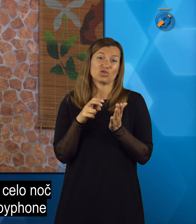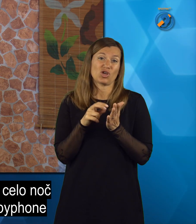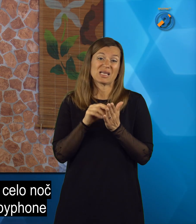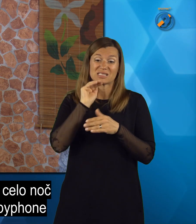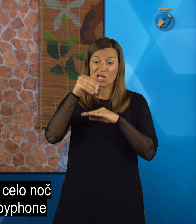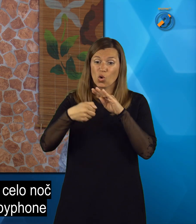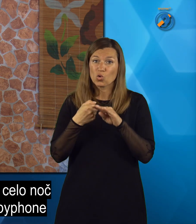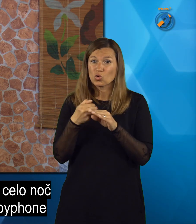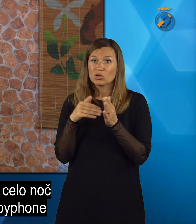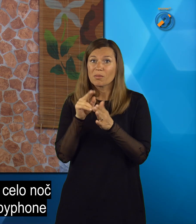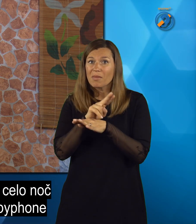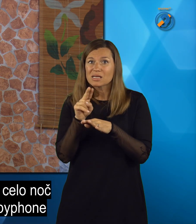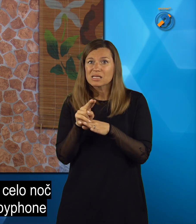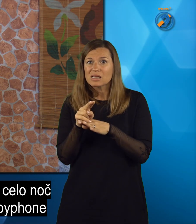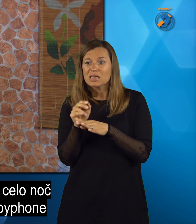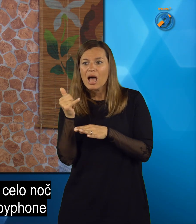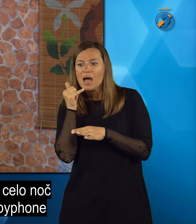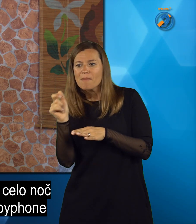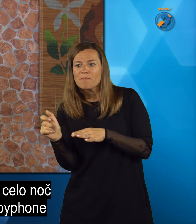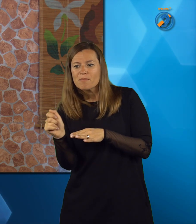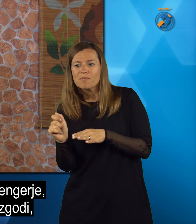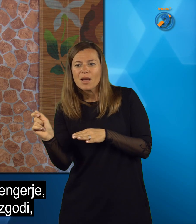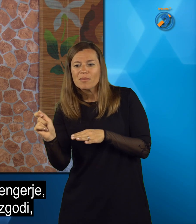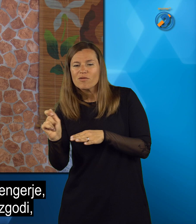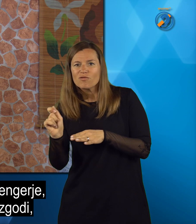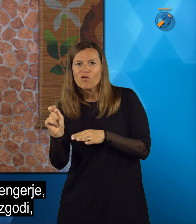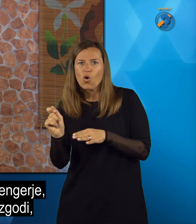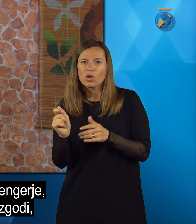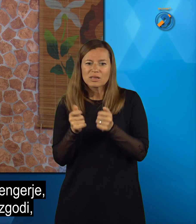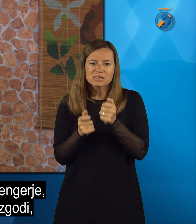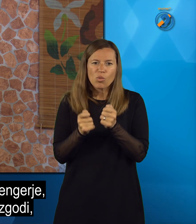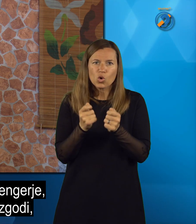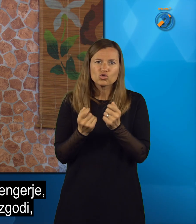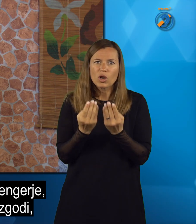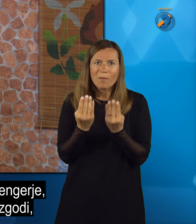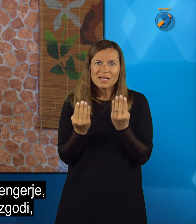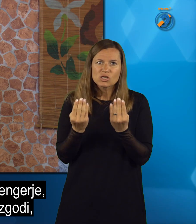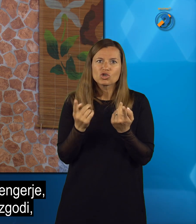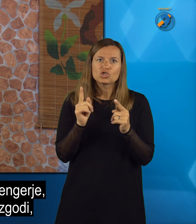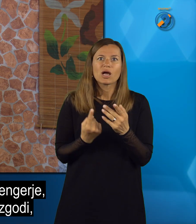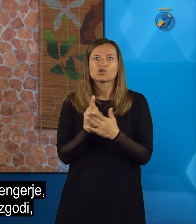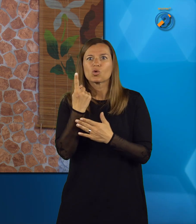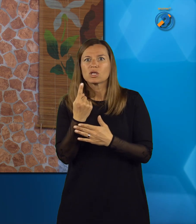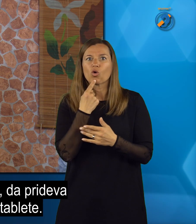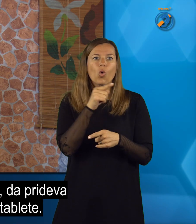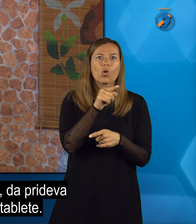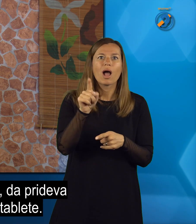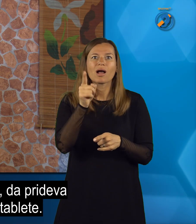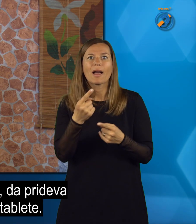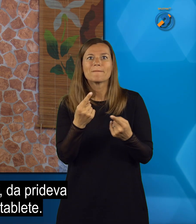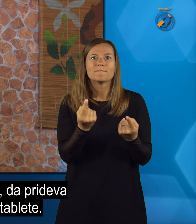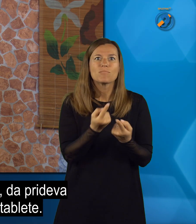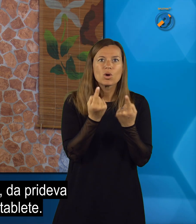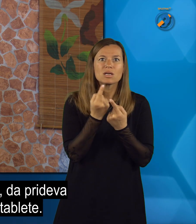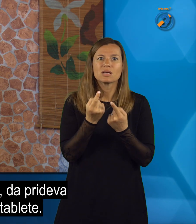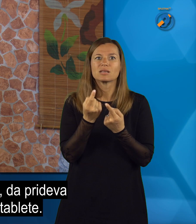Potem pa še celo noč paziš na babyfone pa na messengere, če se kaj zgodi, če koga kaj boli,